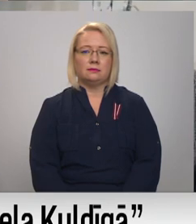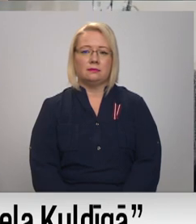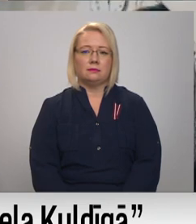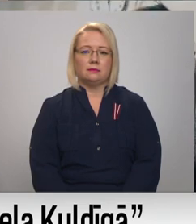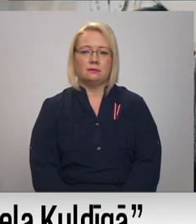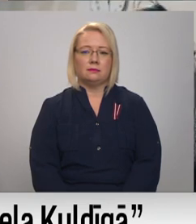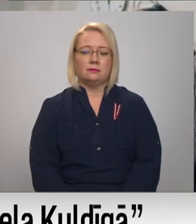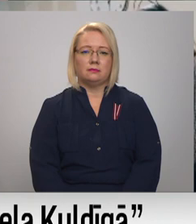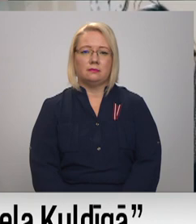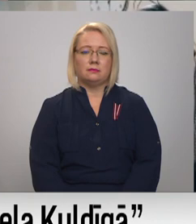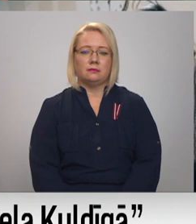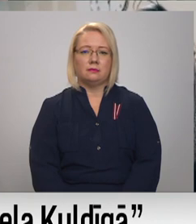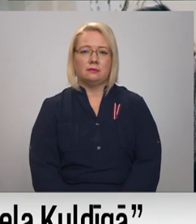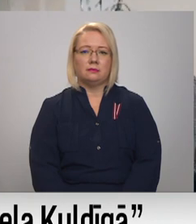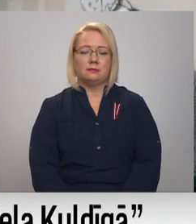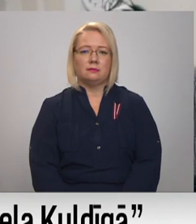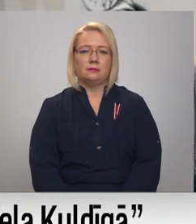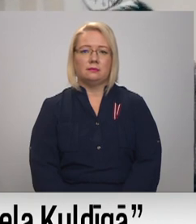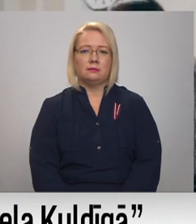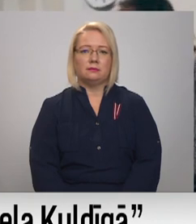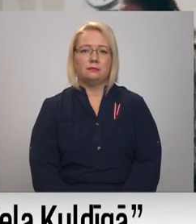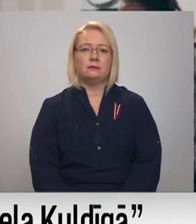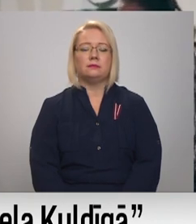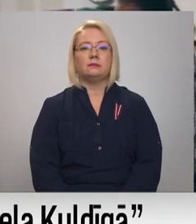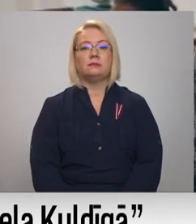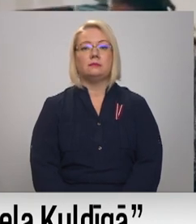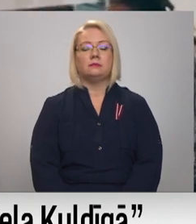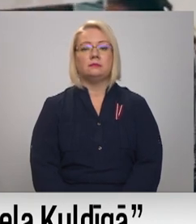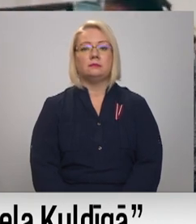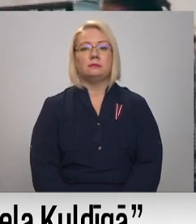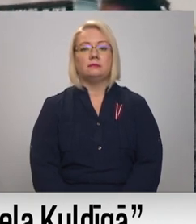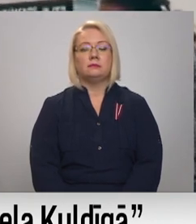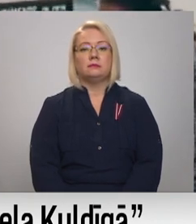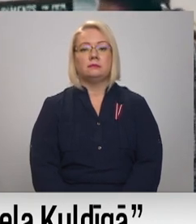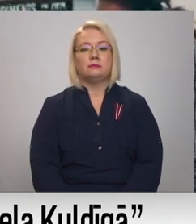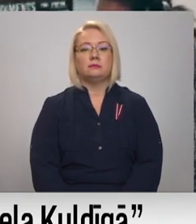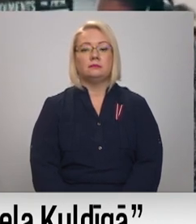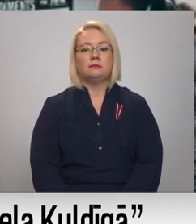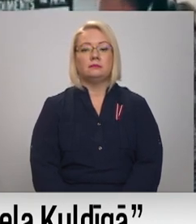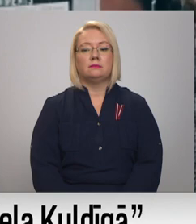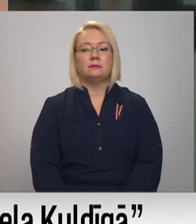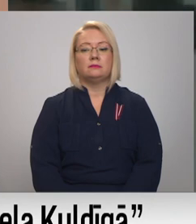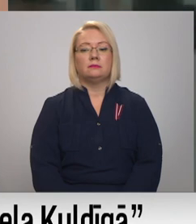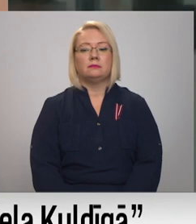aperto um passo sempre em vão, tua ali é paz.